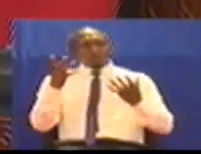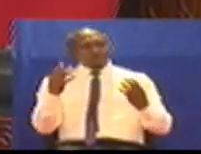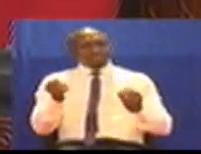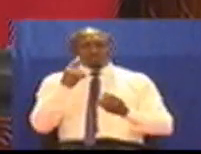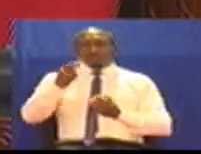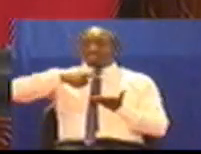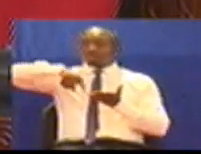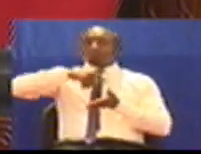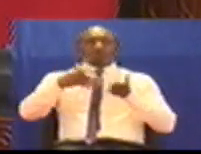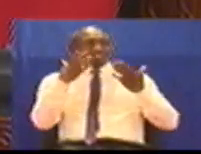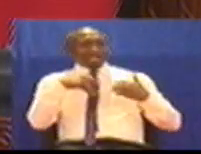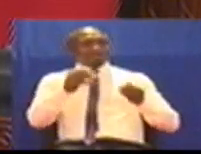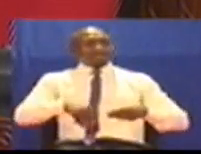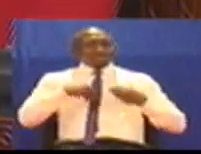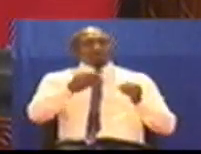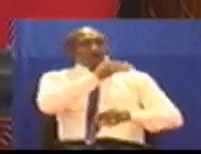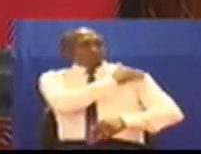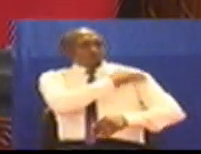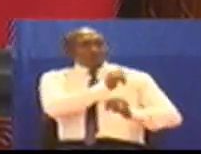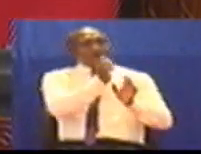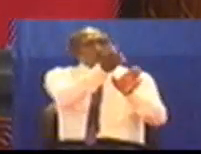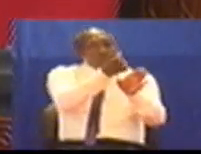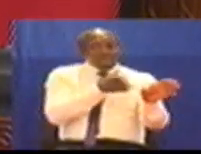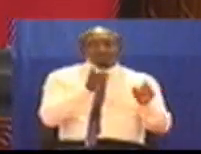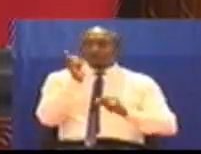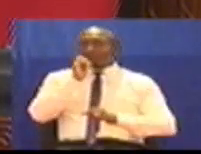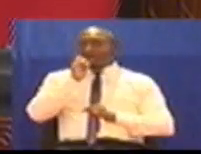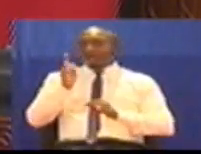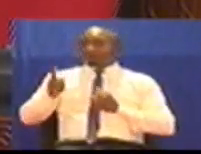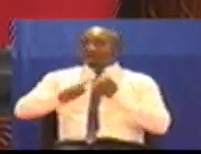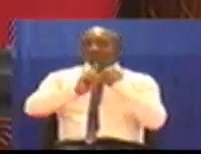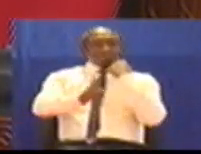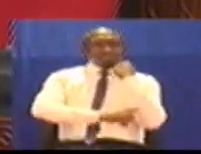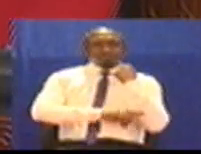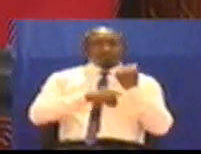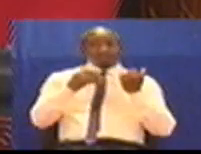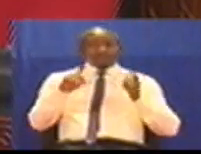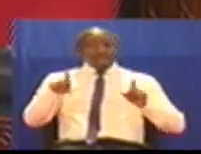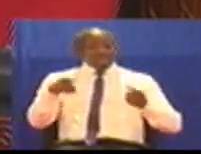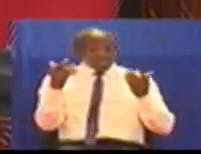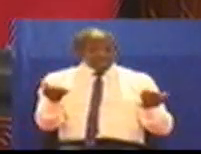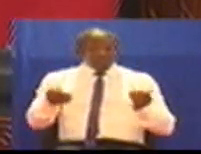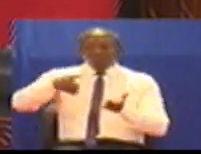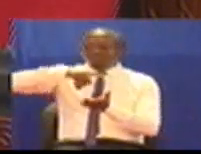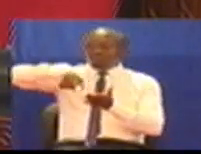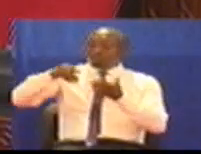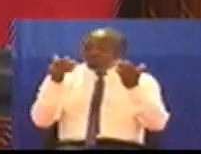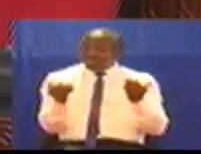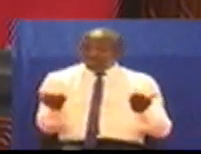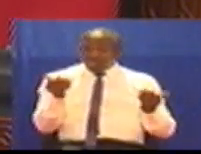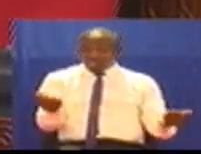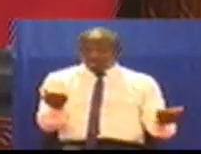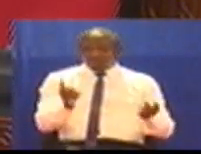afya kinaweza kutoa hata huduma ya upasuaji kwa mama mjamzito. Lakini kwa vituo hivi vya afya ambavyo kwa